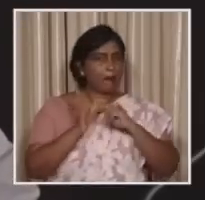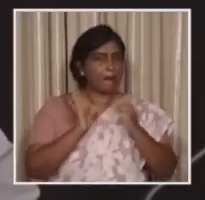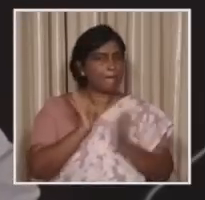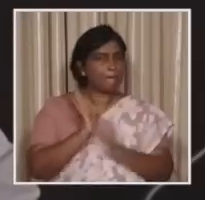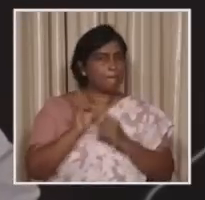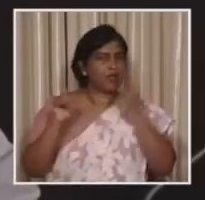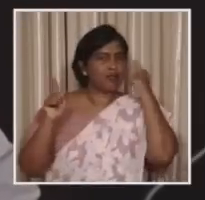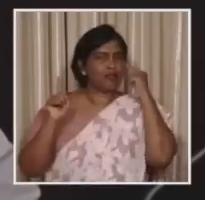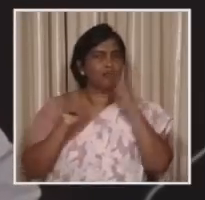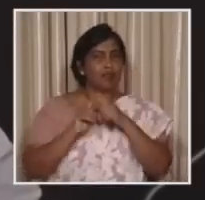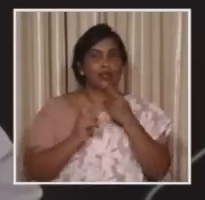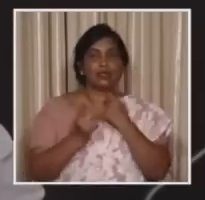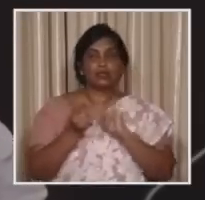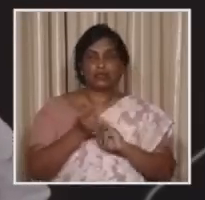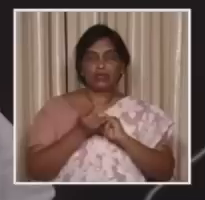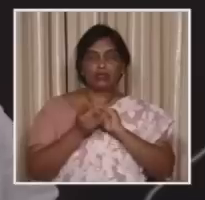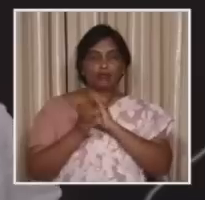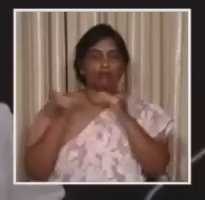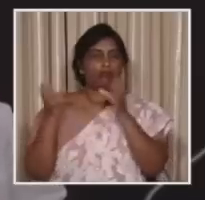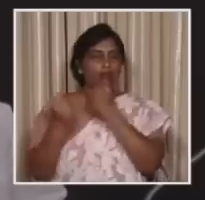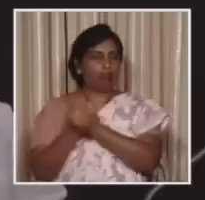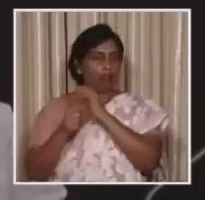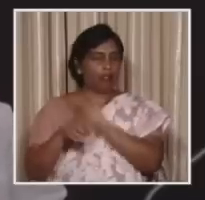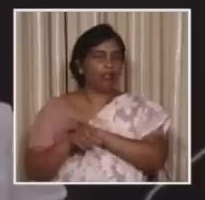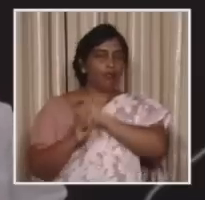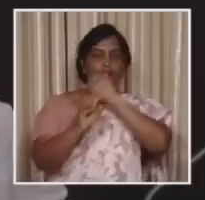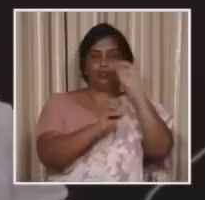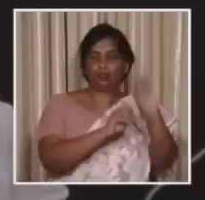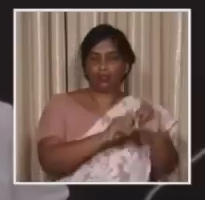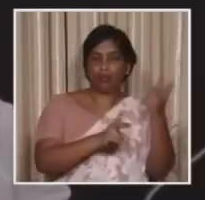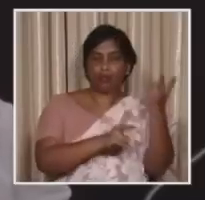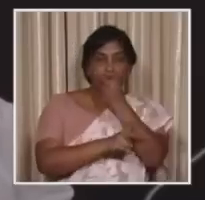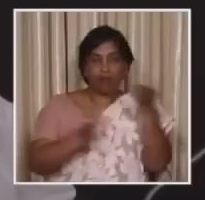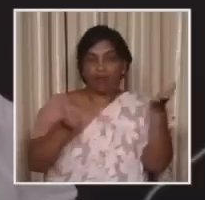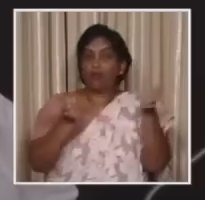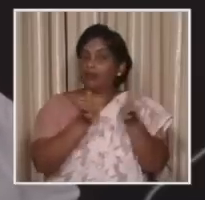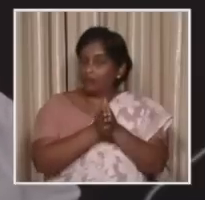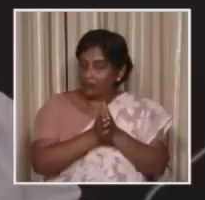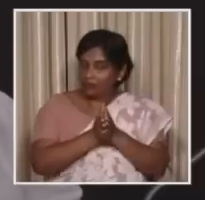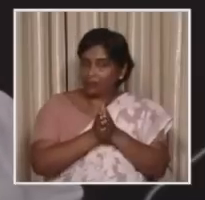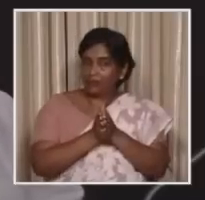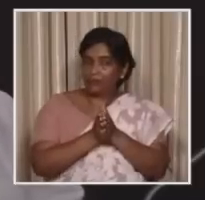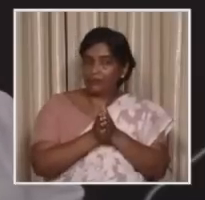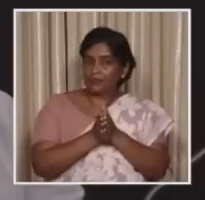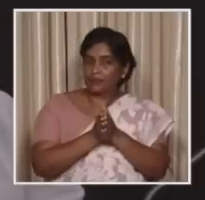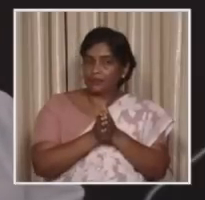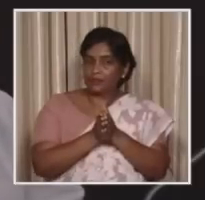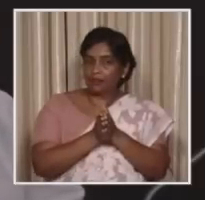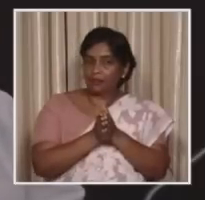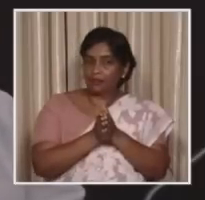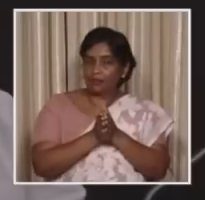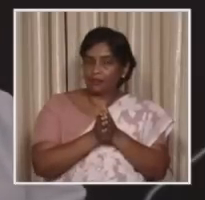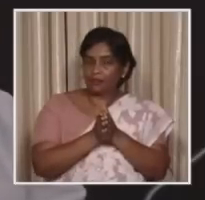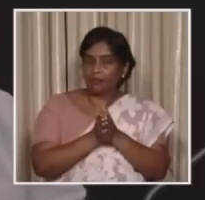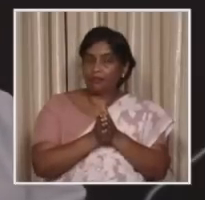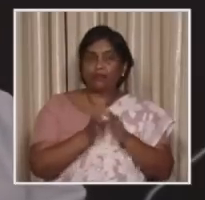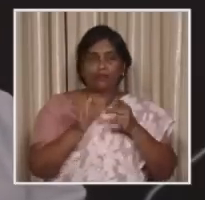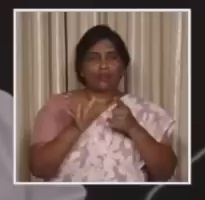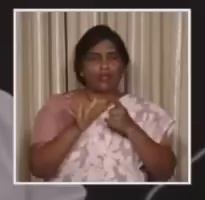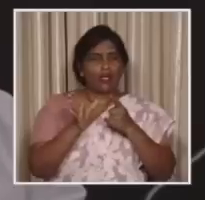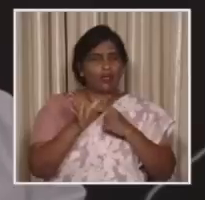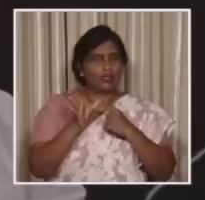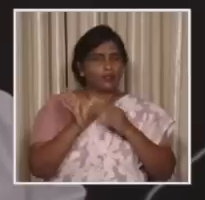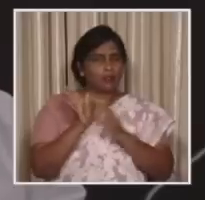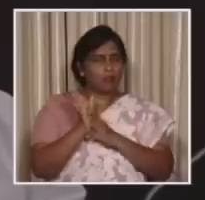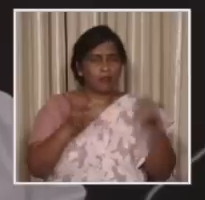siddhiyak sambandha saharanage kattiyat athulata giye etakota me degollo tamai metenin me asad maulana kiyana